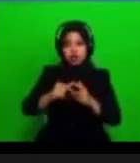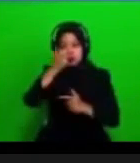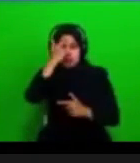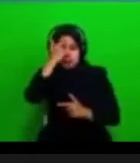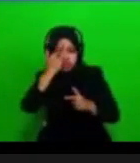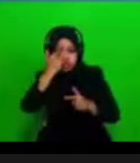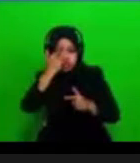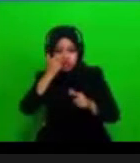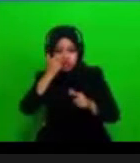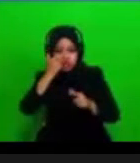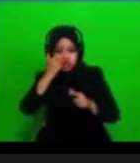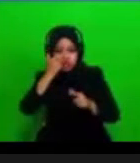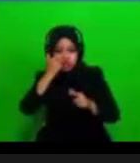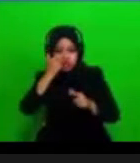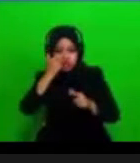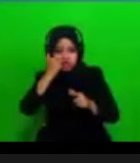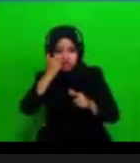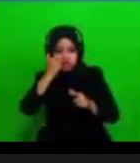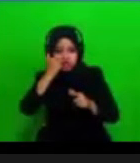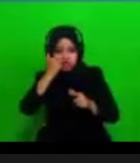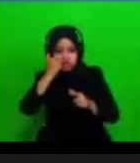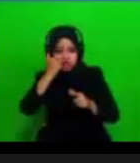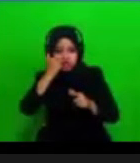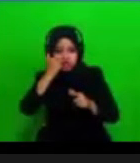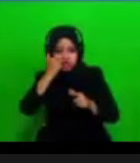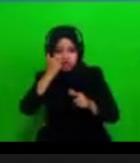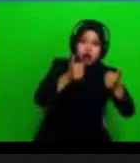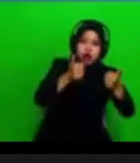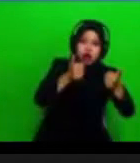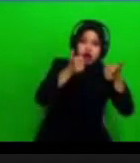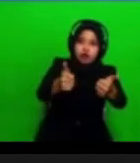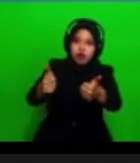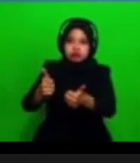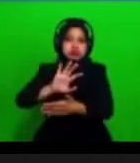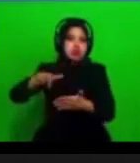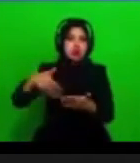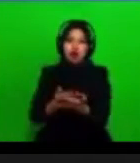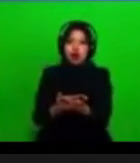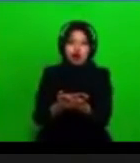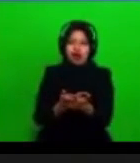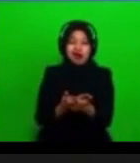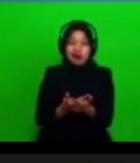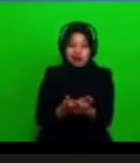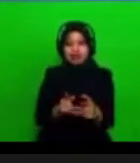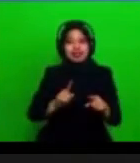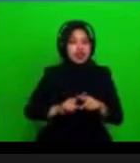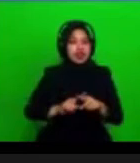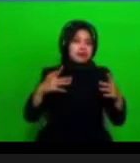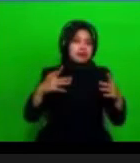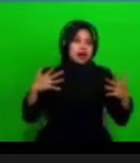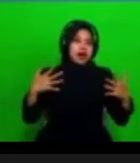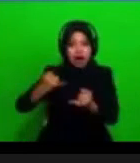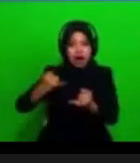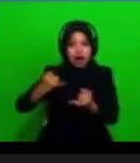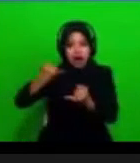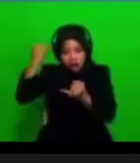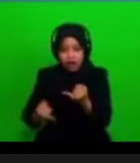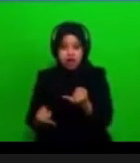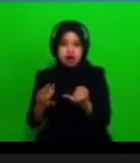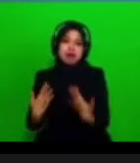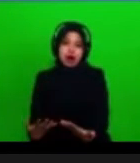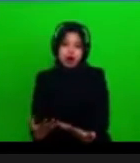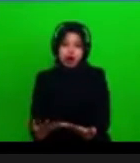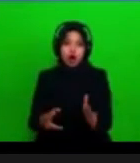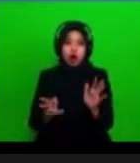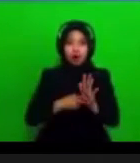bimbingan belajar untuk ngejar nilai-nilai tinggi, masuk sekolah favorit, dan sebagainya. Tetapi sebenarnya ujungnya itu